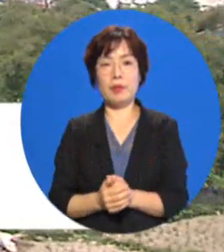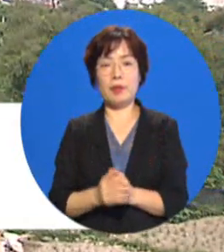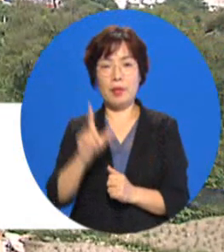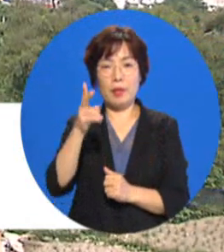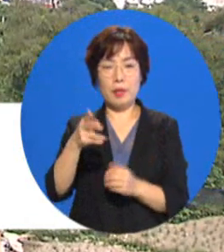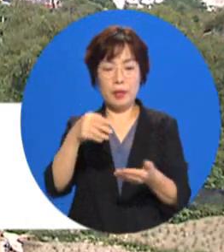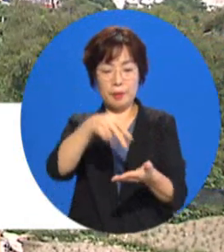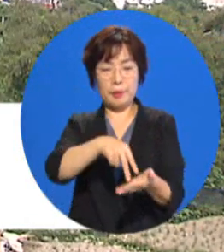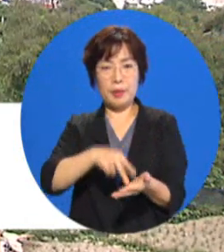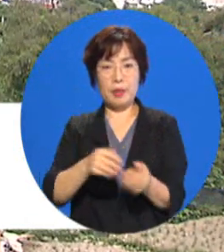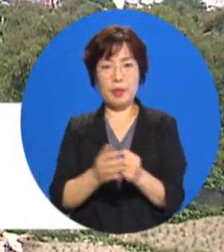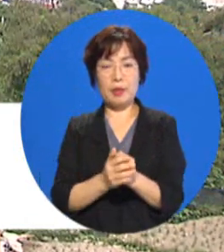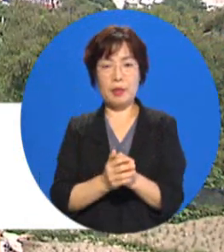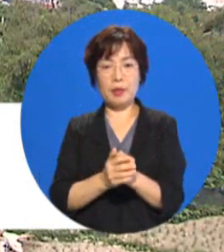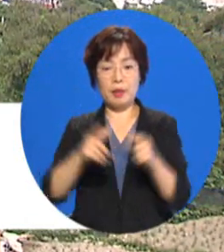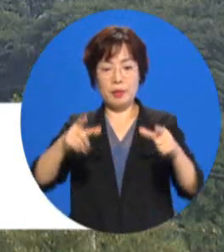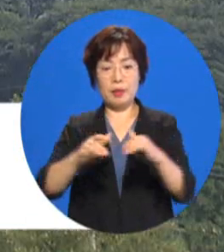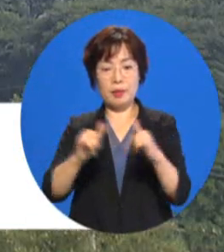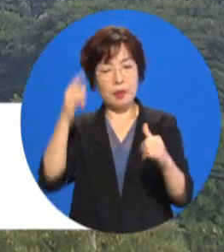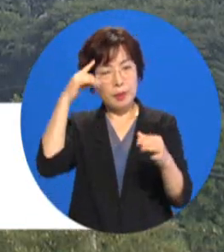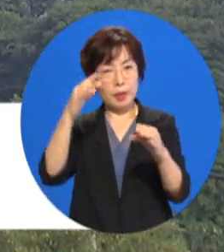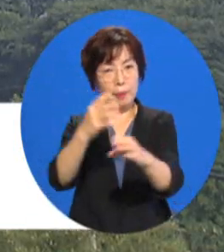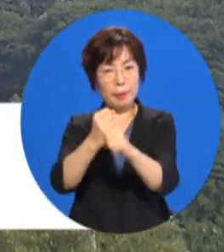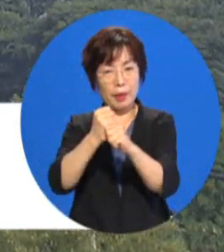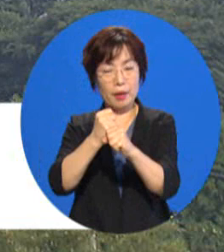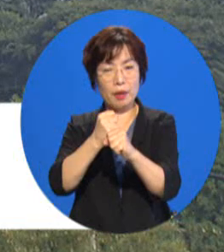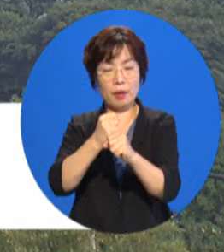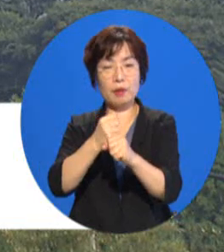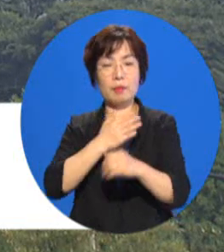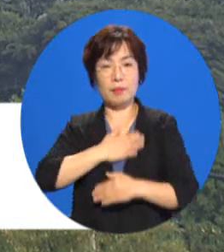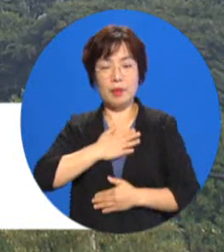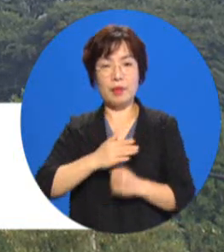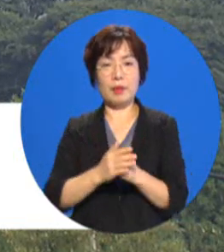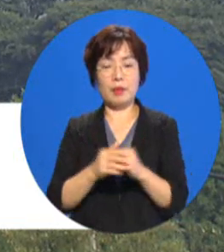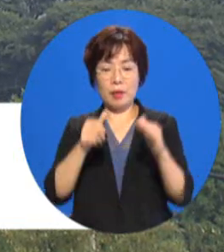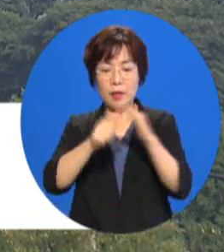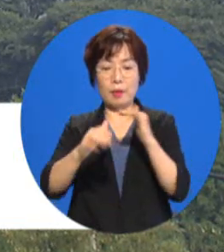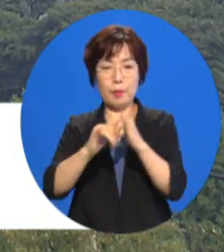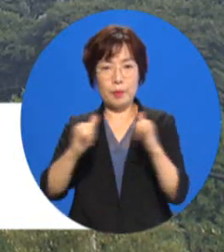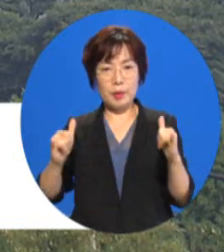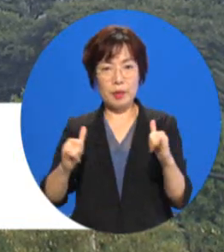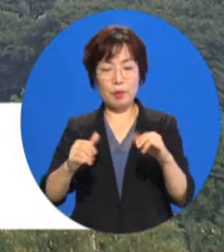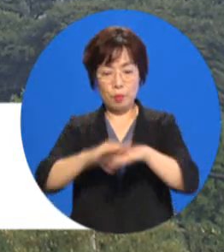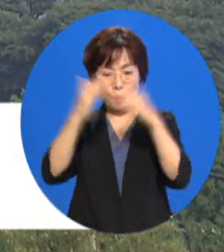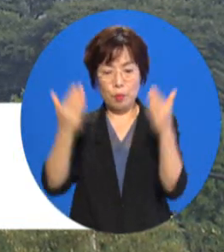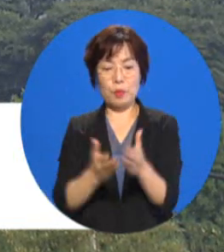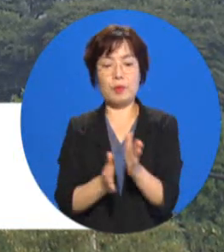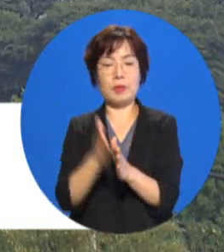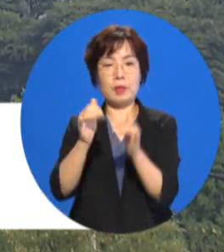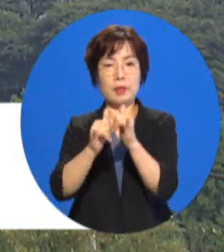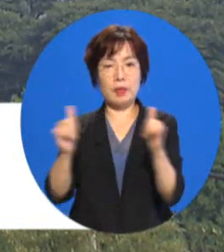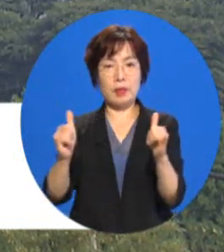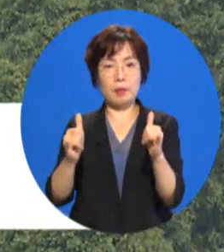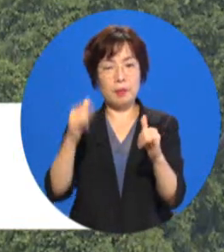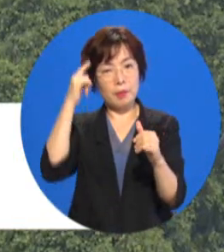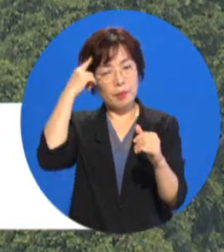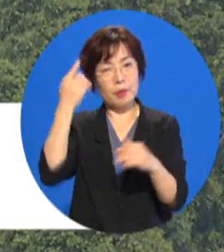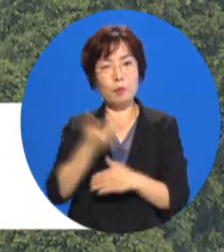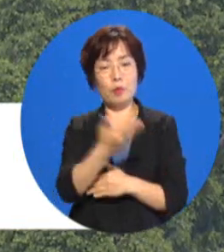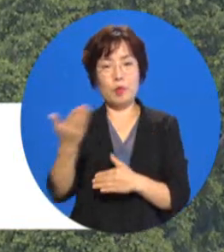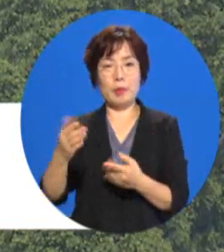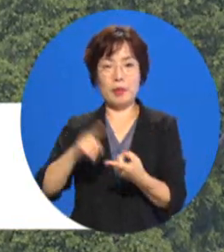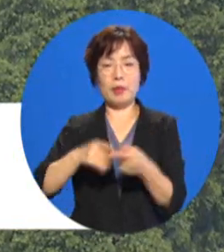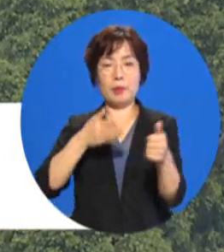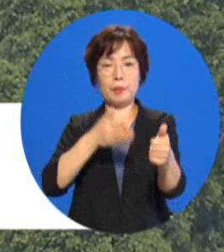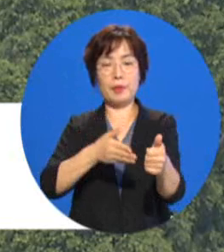측은 이에 대해 다수 주민들의 의견일 경우 수용하겠다며 중촌마을 대표자들에게 전체 주민 의견 조사를 요청한 것으로